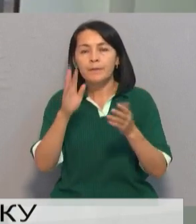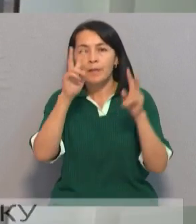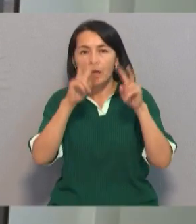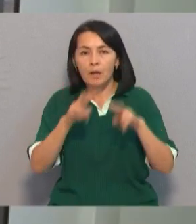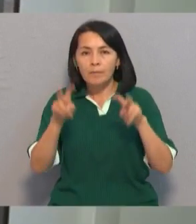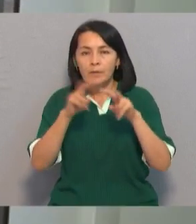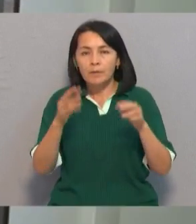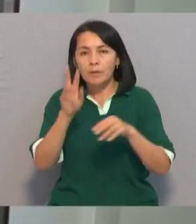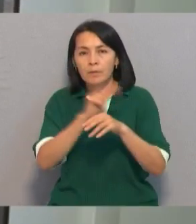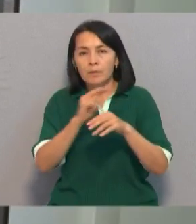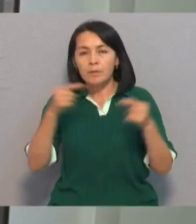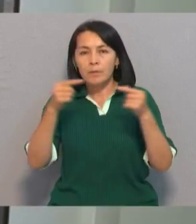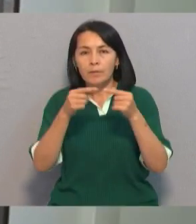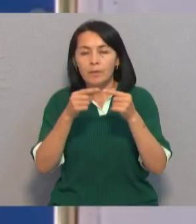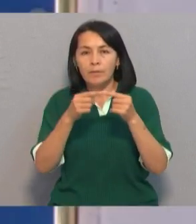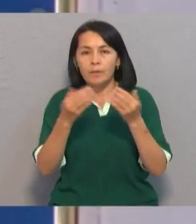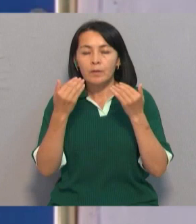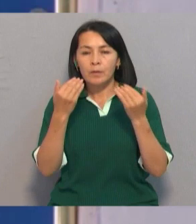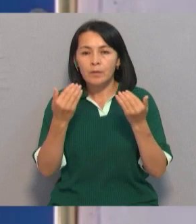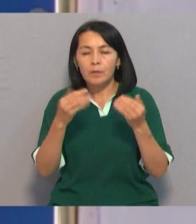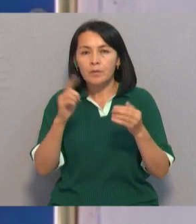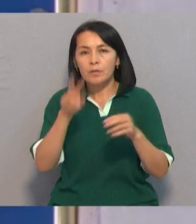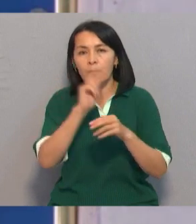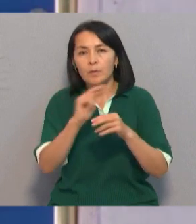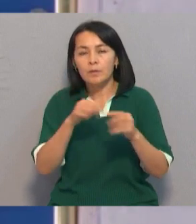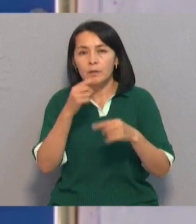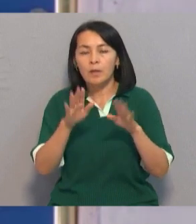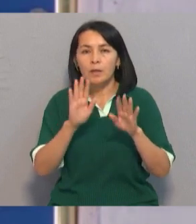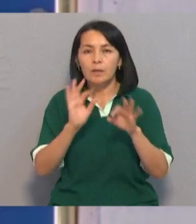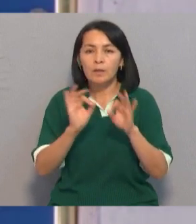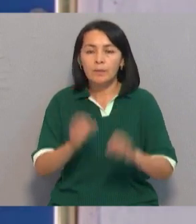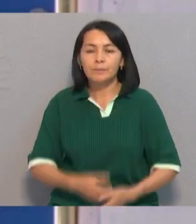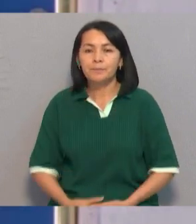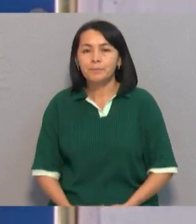обследуют. Необходимо вовремя распознать вирус, чтобы лечение дало свои результаты.